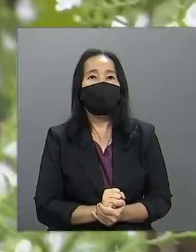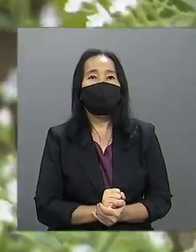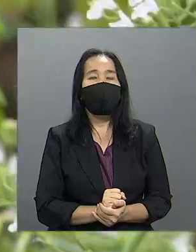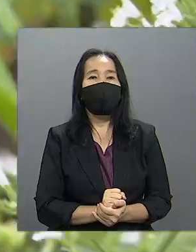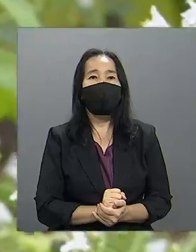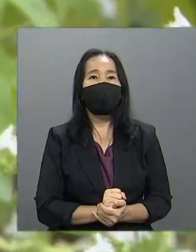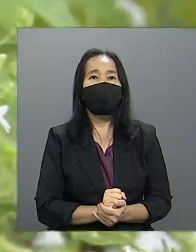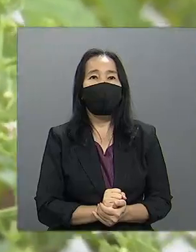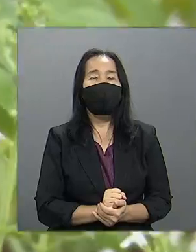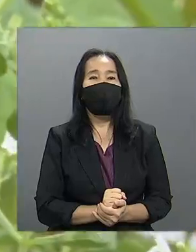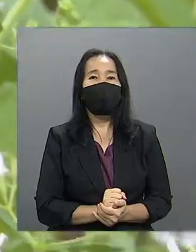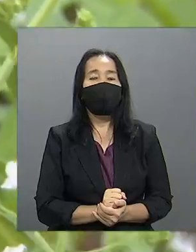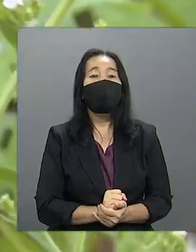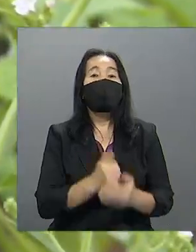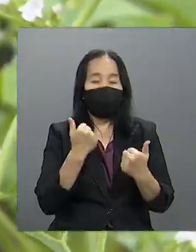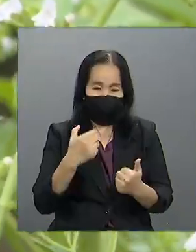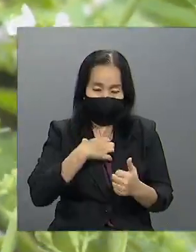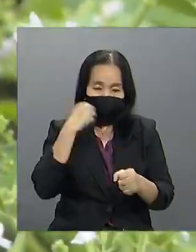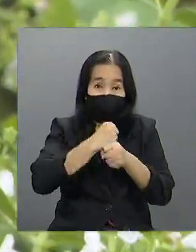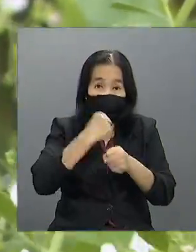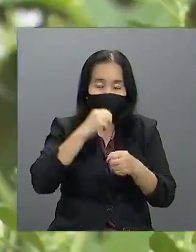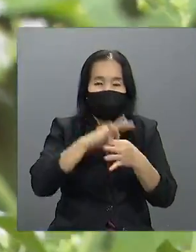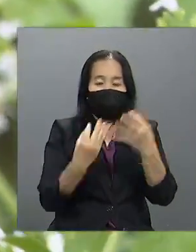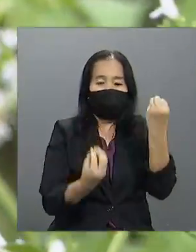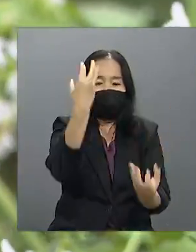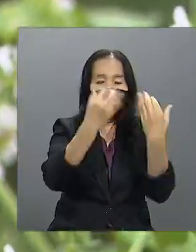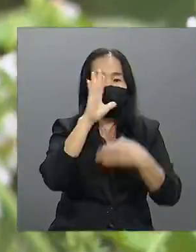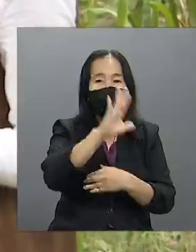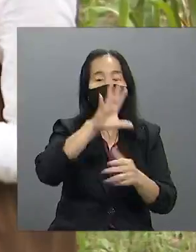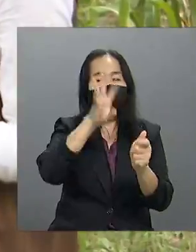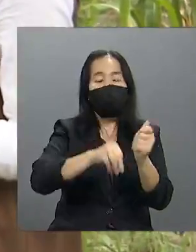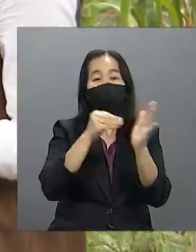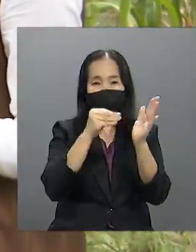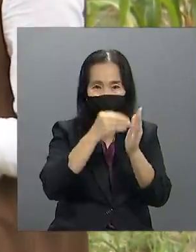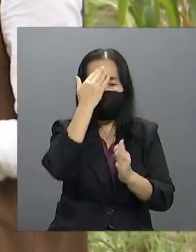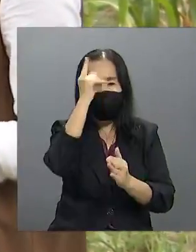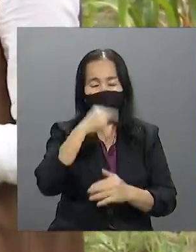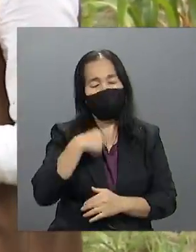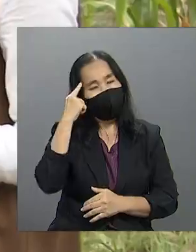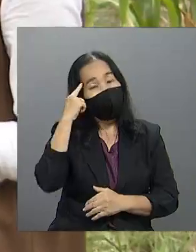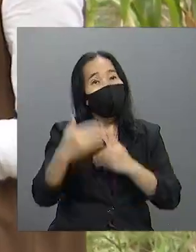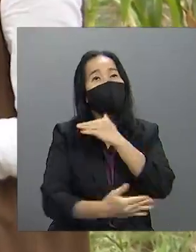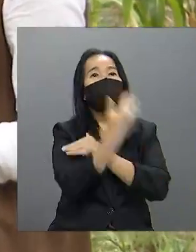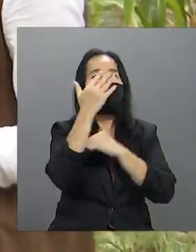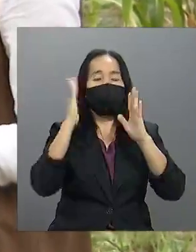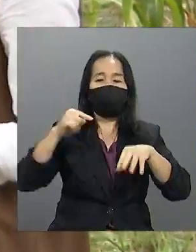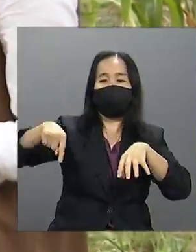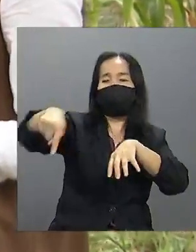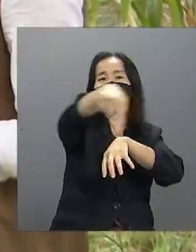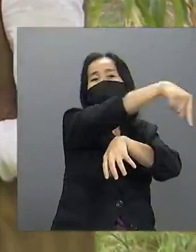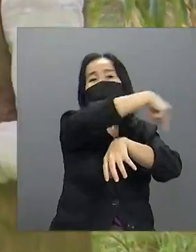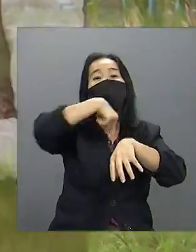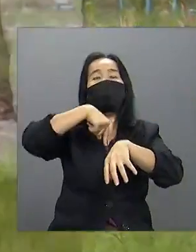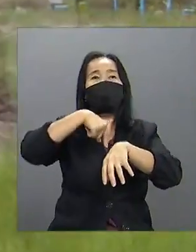หลักๆคือเราอยากทำฟาร์มในเมืองเพราะว่าเราเห็นโอกาสว่าคนแถวเนี้ยคนที่ใช้ชีวิตในเมืองไม่ค่อย